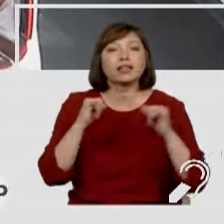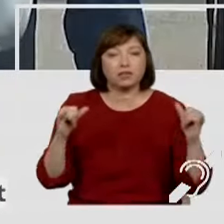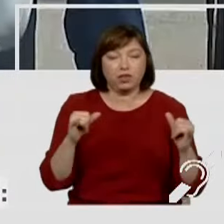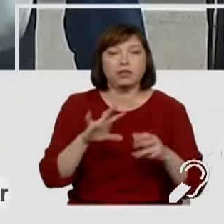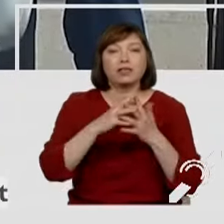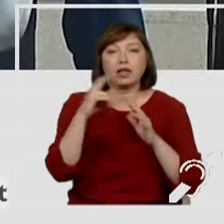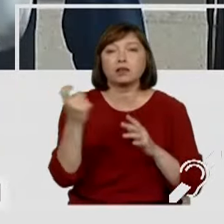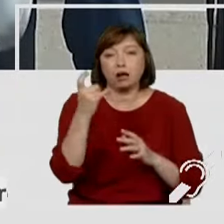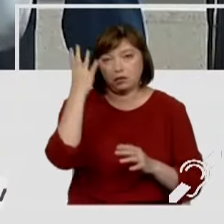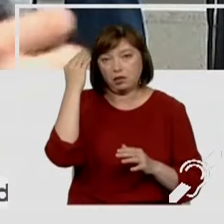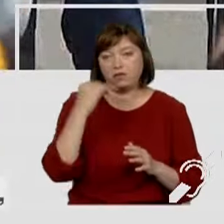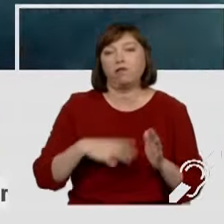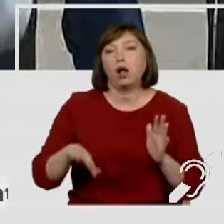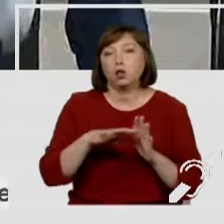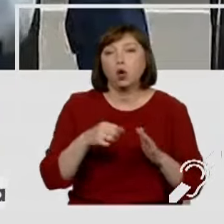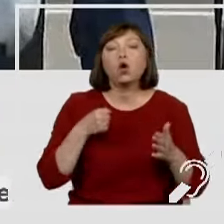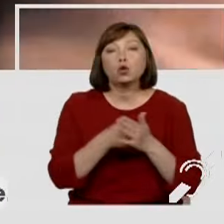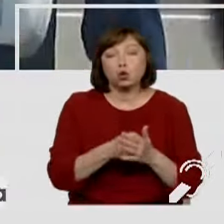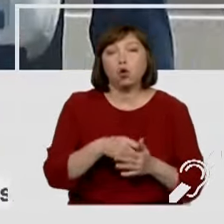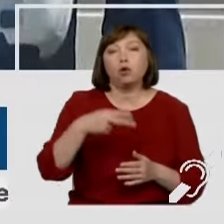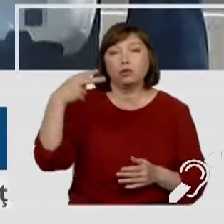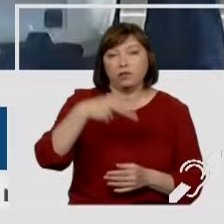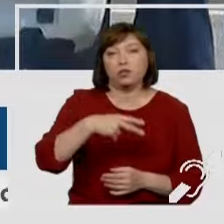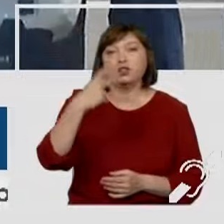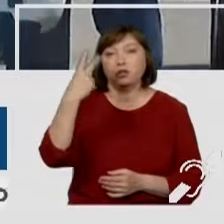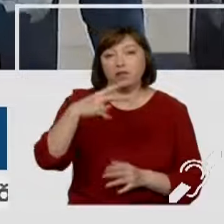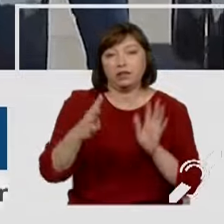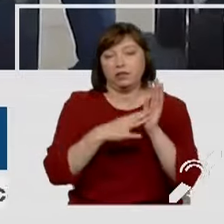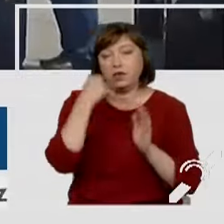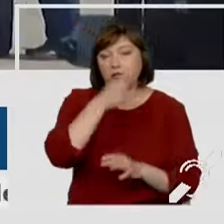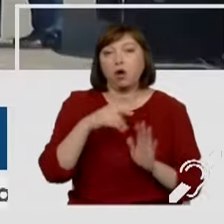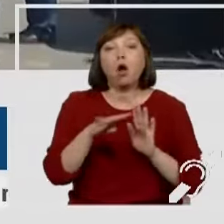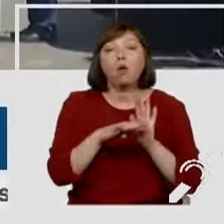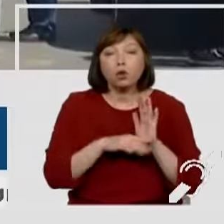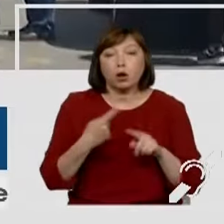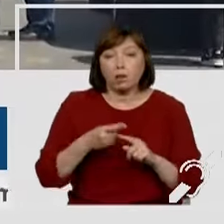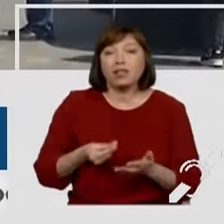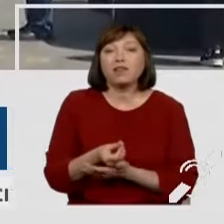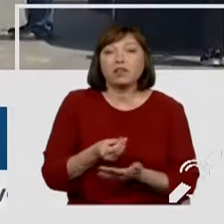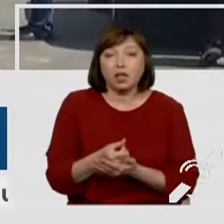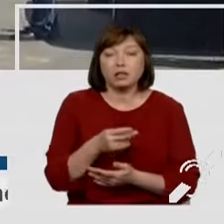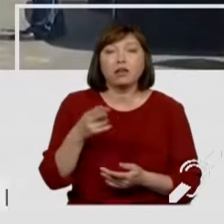sectorului agricol din Republica Moldova până în anul 2029. Programul este finanțat în